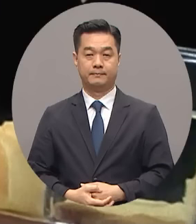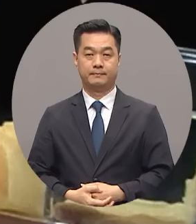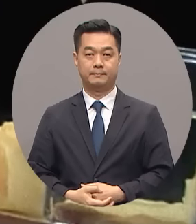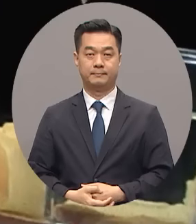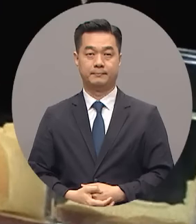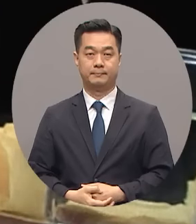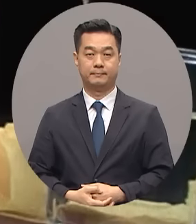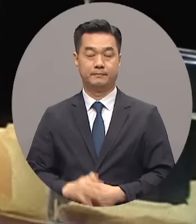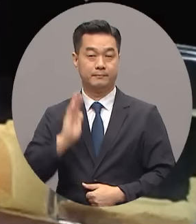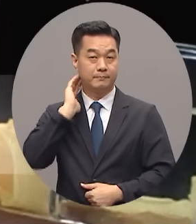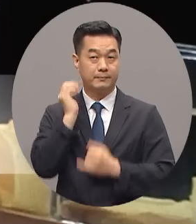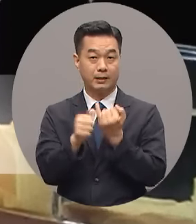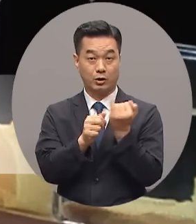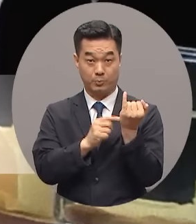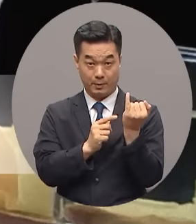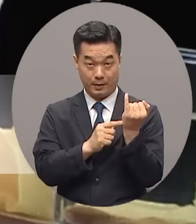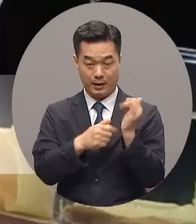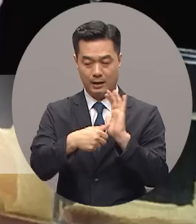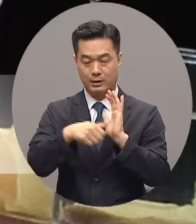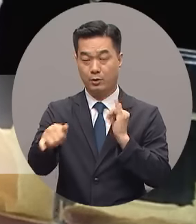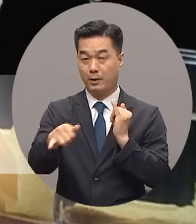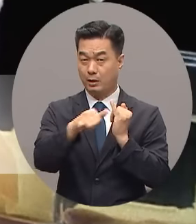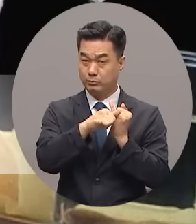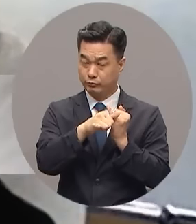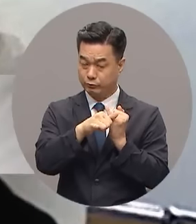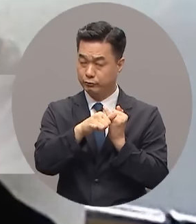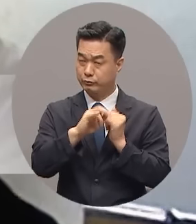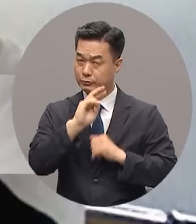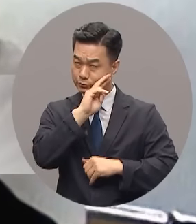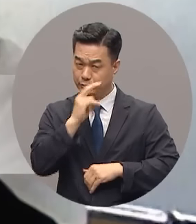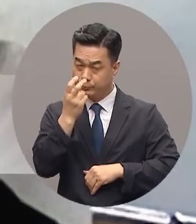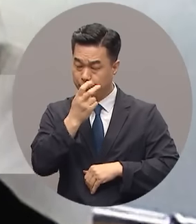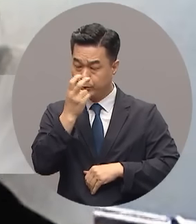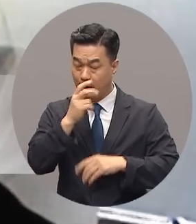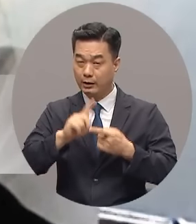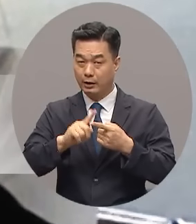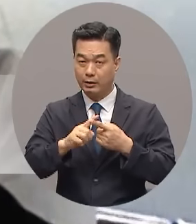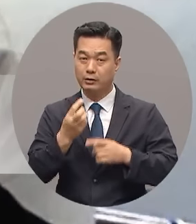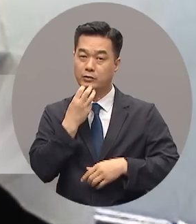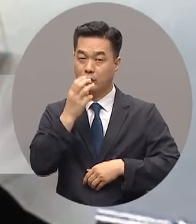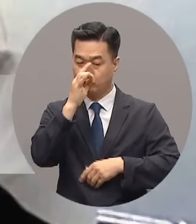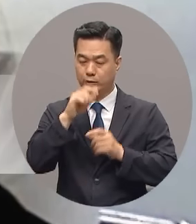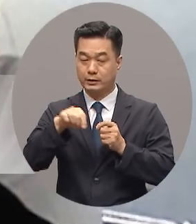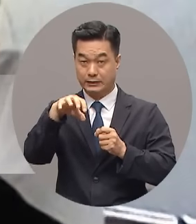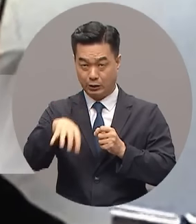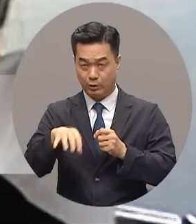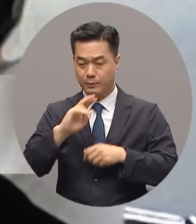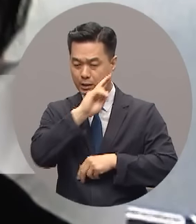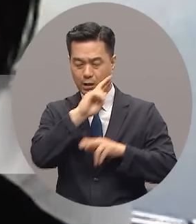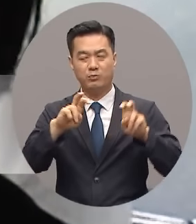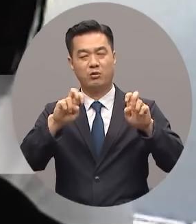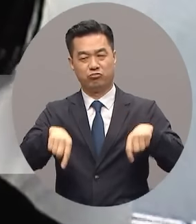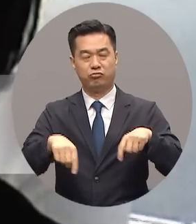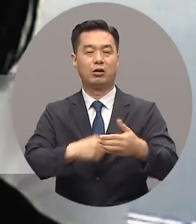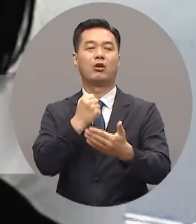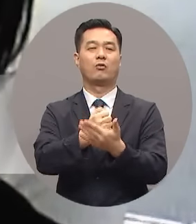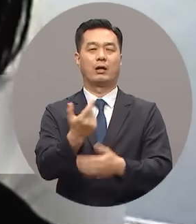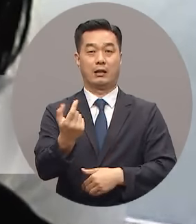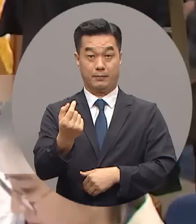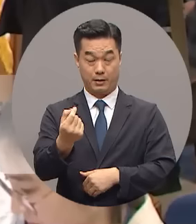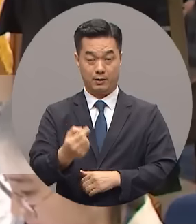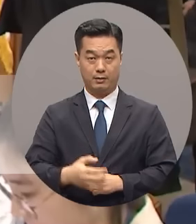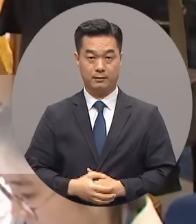김건희 여사의 디올백 수수을 수사해 온 서울 중앙지검 수사팀이 김 여사에 대해 무혐의 결론을 내린 것으로